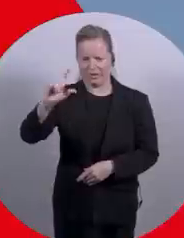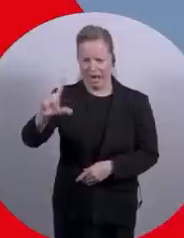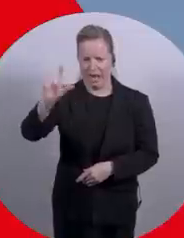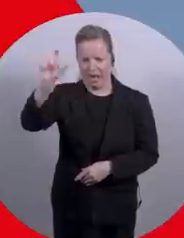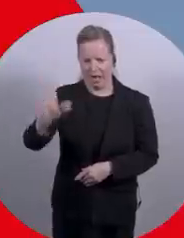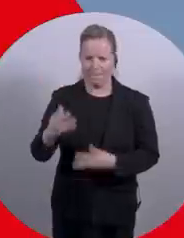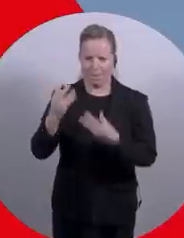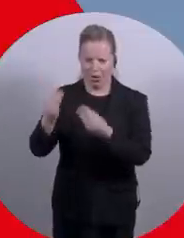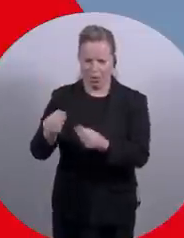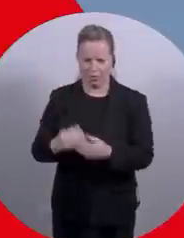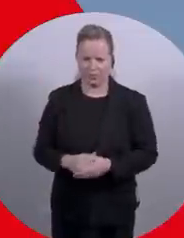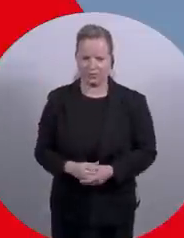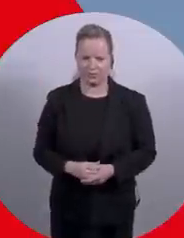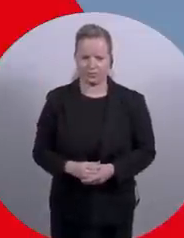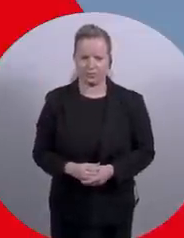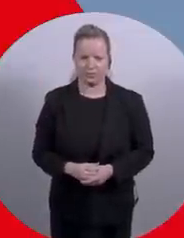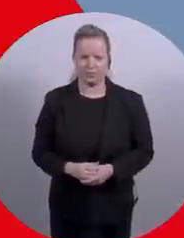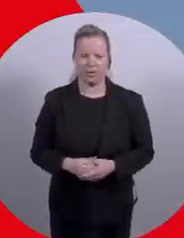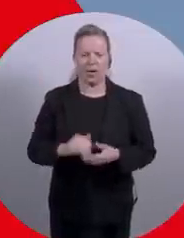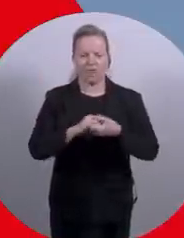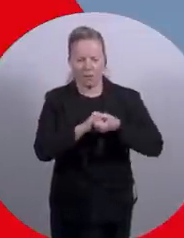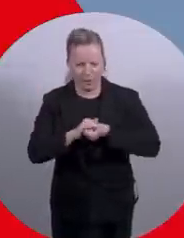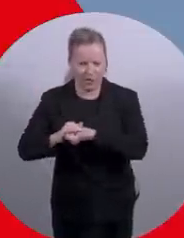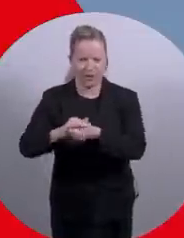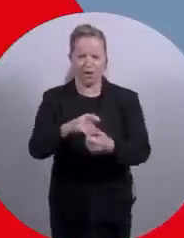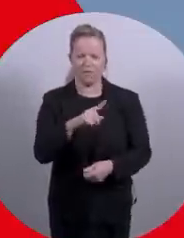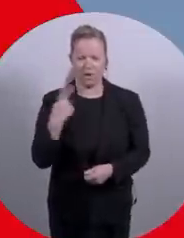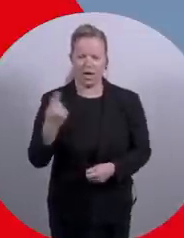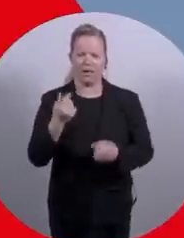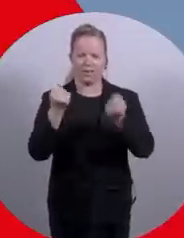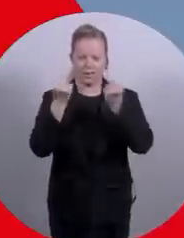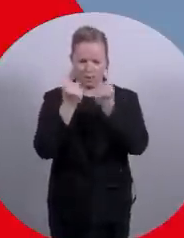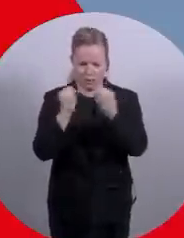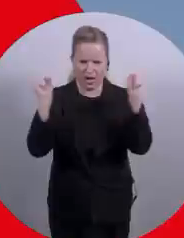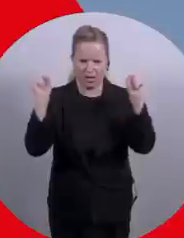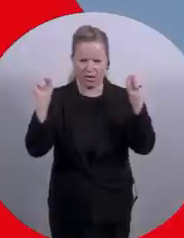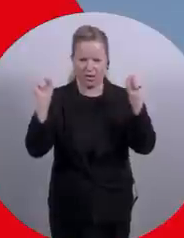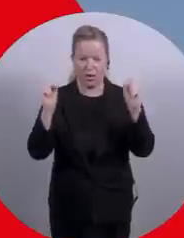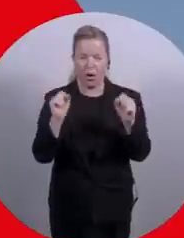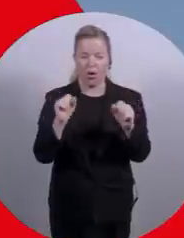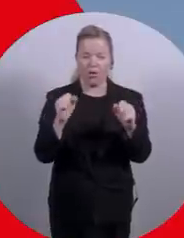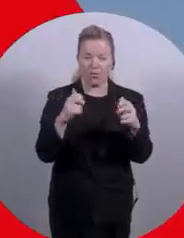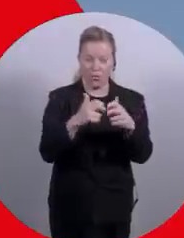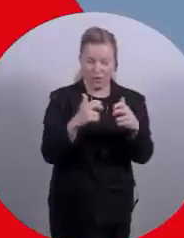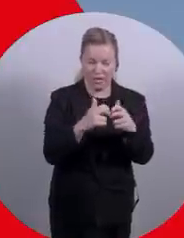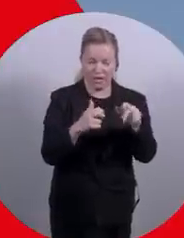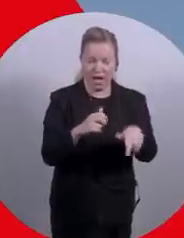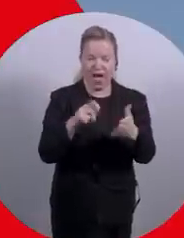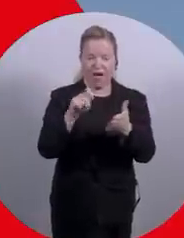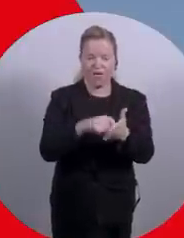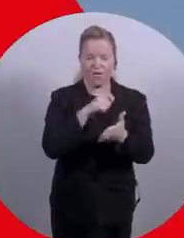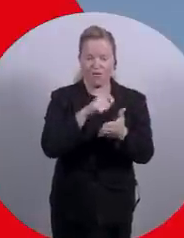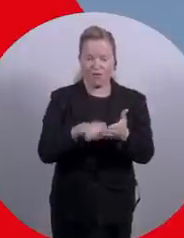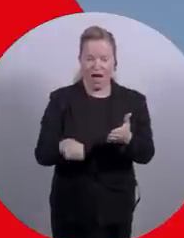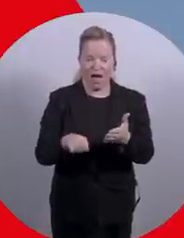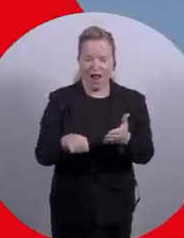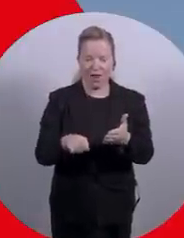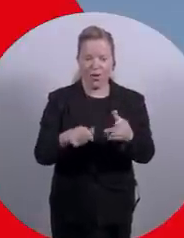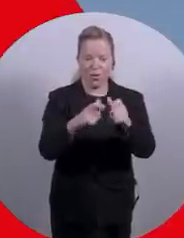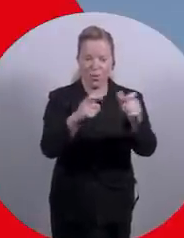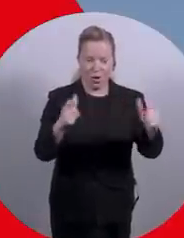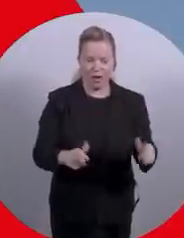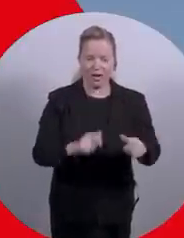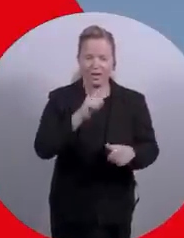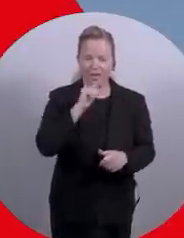und das Verbindende wir sind Demokraten noch einen Ausflug in die Physik die Wahlurne ist nicht die Box von Schrödingers Katze